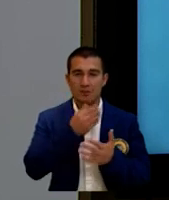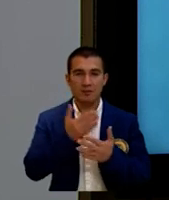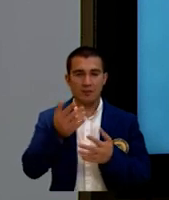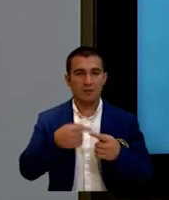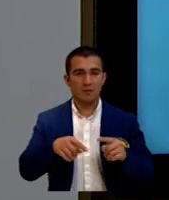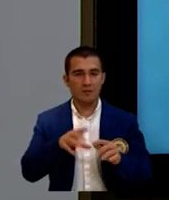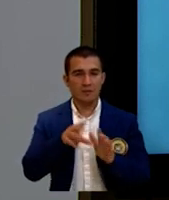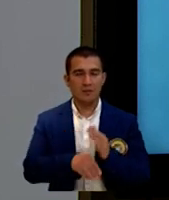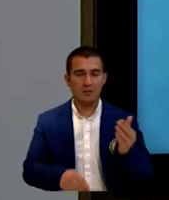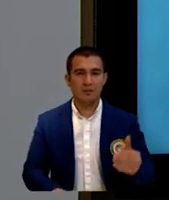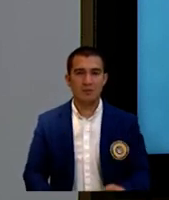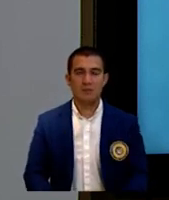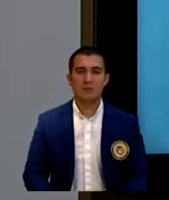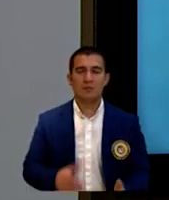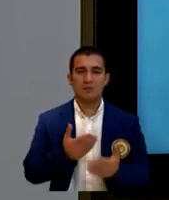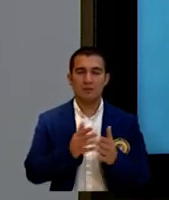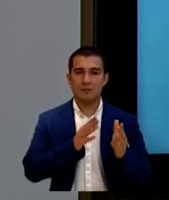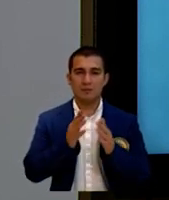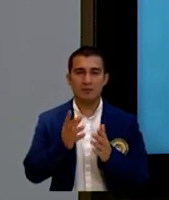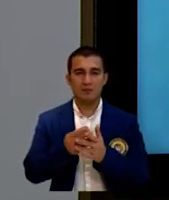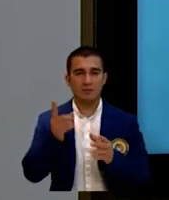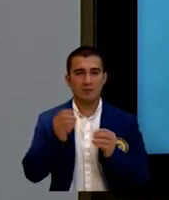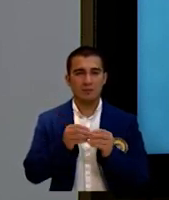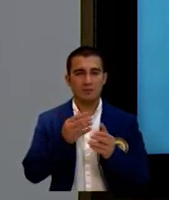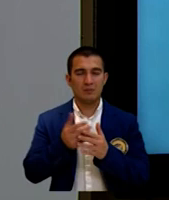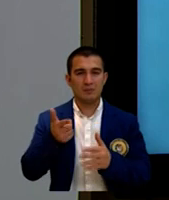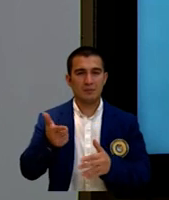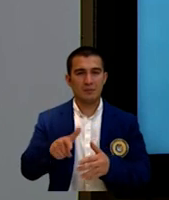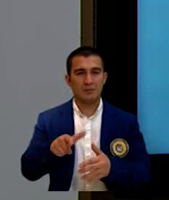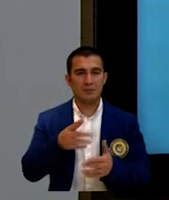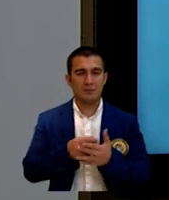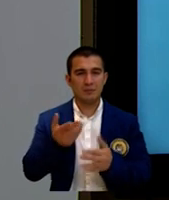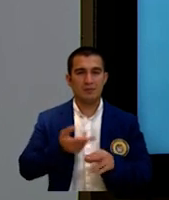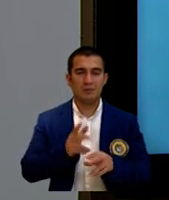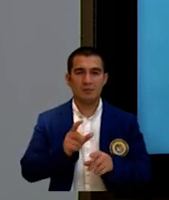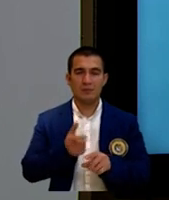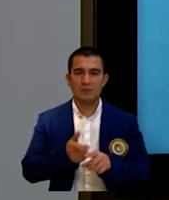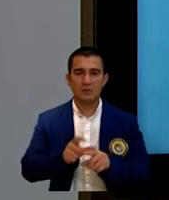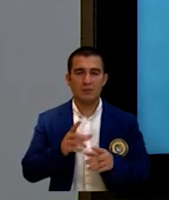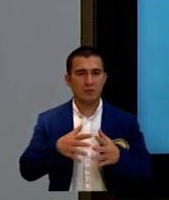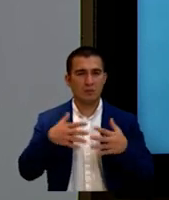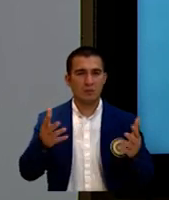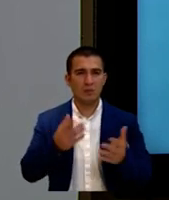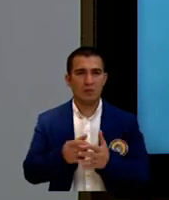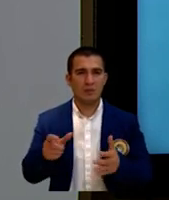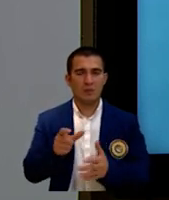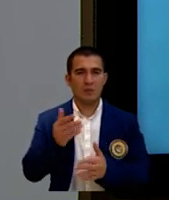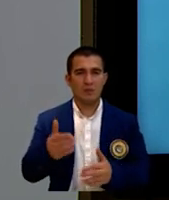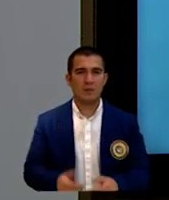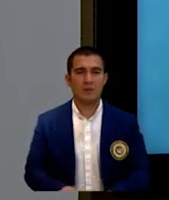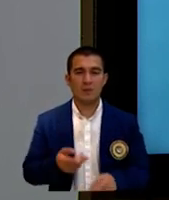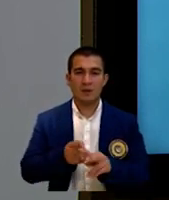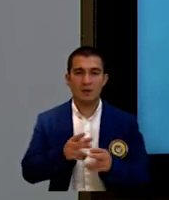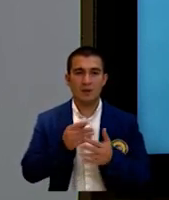hisoblanadi. Ana endi 10 talikdan 2-chi o'rinda turgan eng uzun temir yo'l bilan tanishamiz.